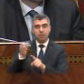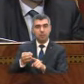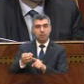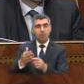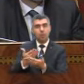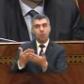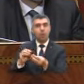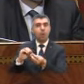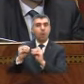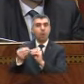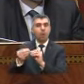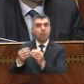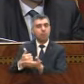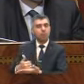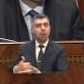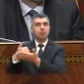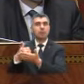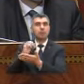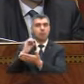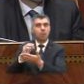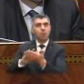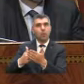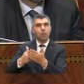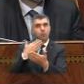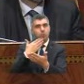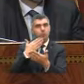هذا المشكل وحل المشكل هذا لكي يعني.